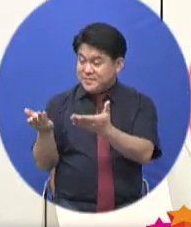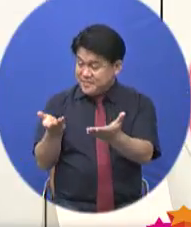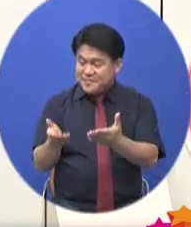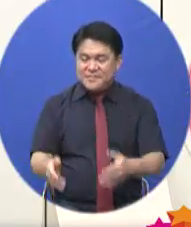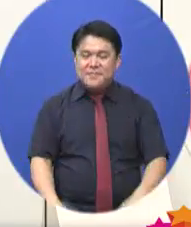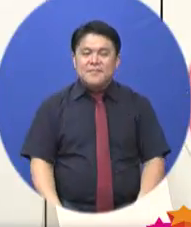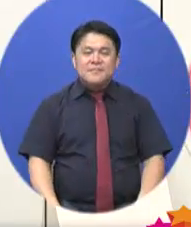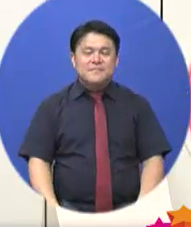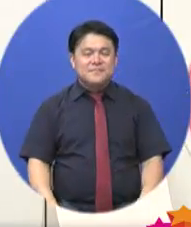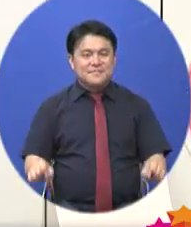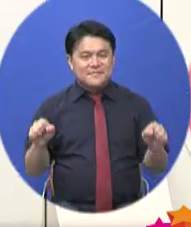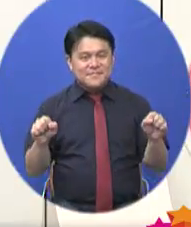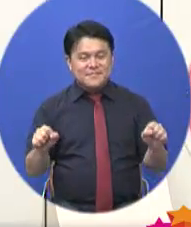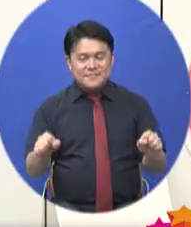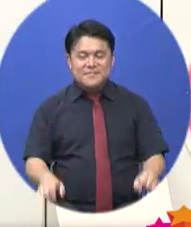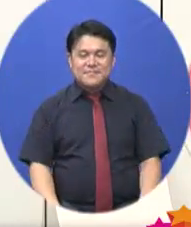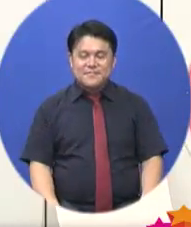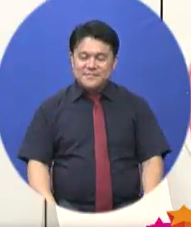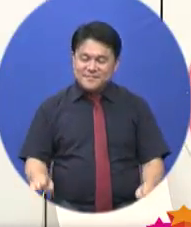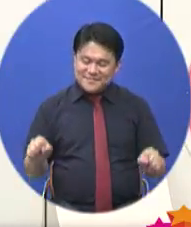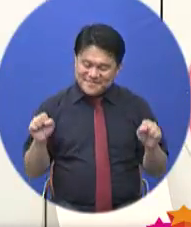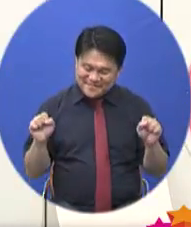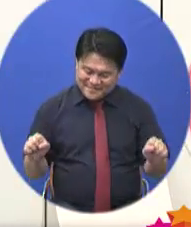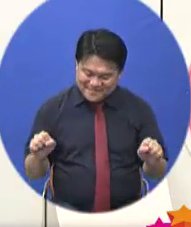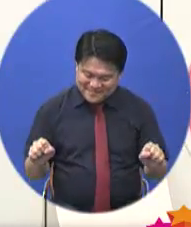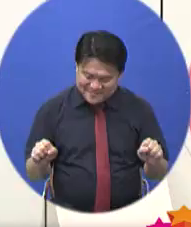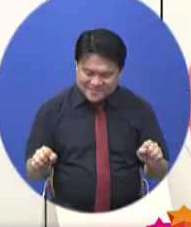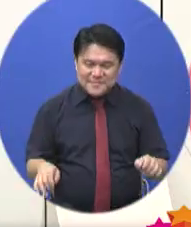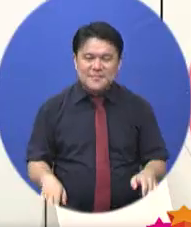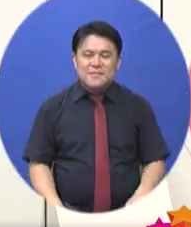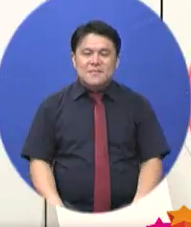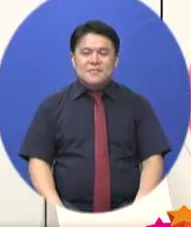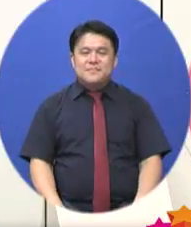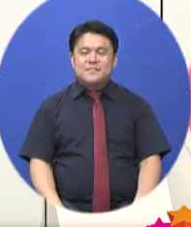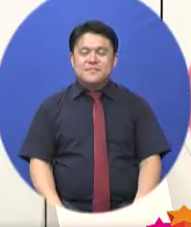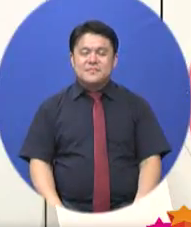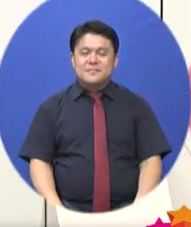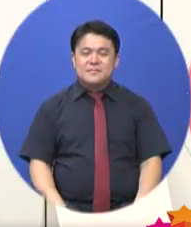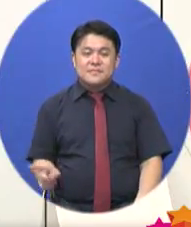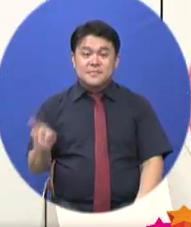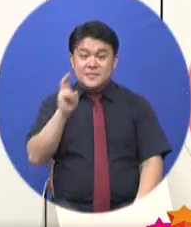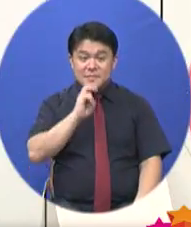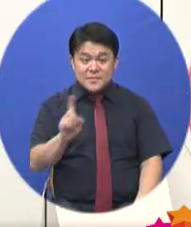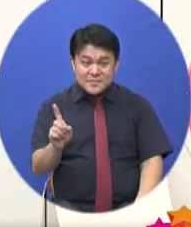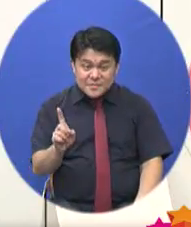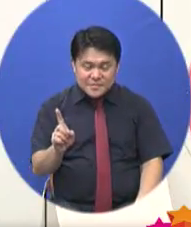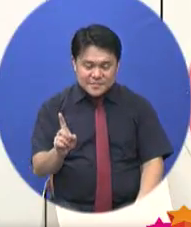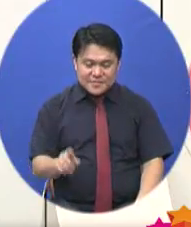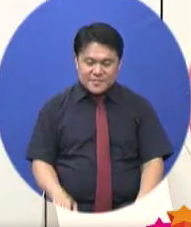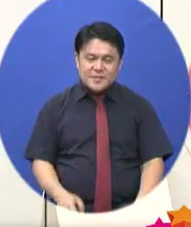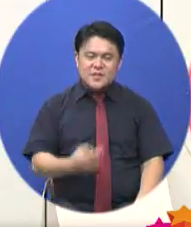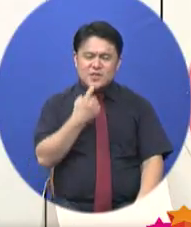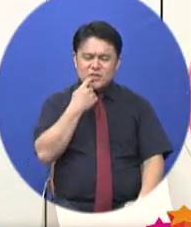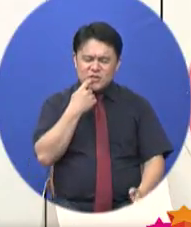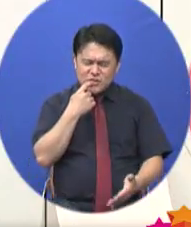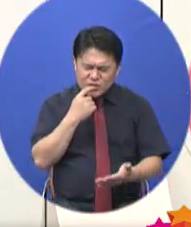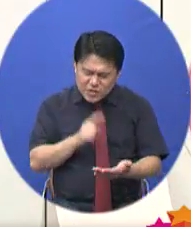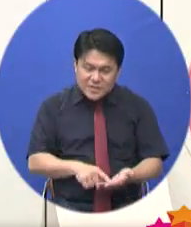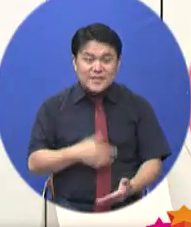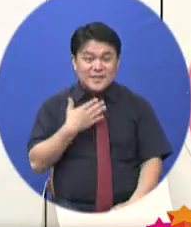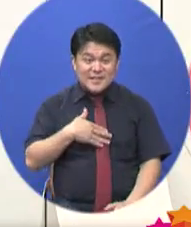대화. 네. 네. 안녕하세요. 안녕하세요 선생님. 네 안녕하세요. 근데 이 노래는요. 예. 아주 쉬운